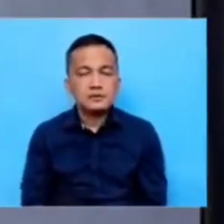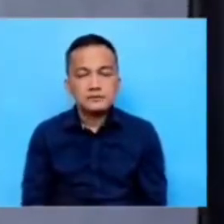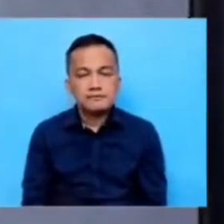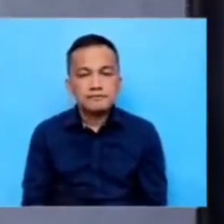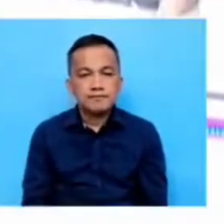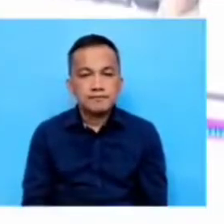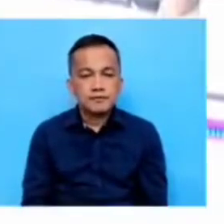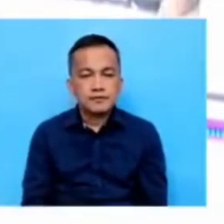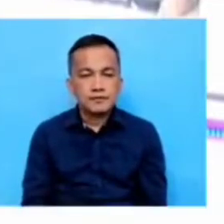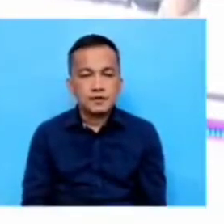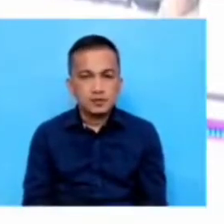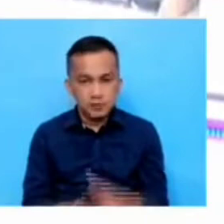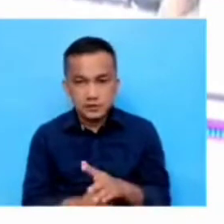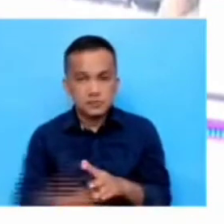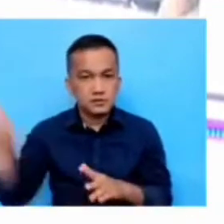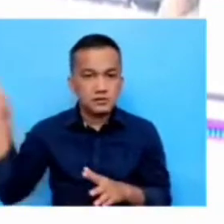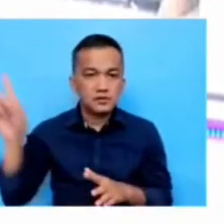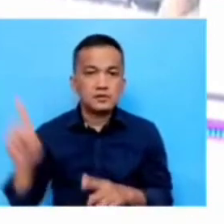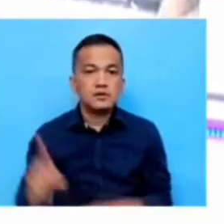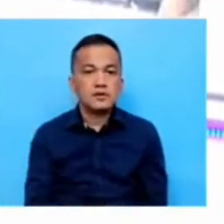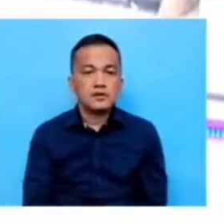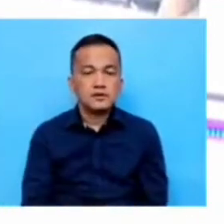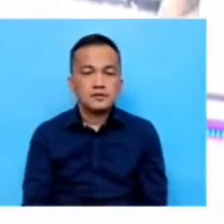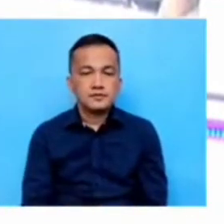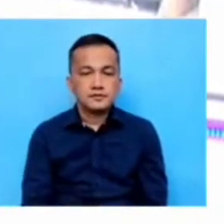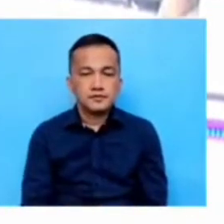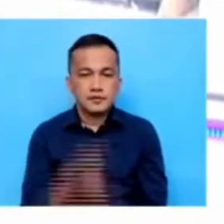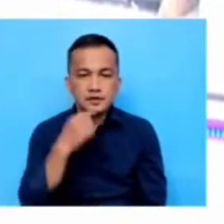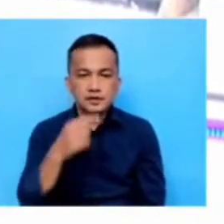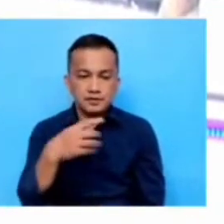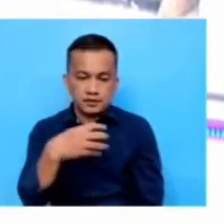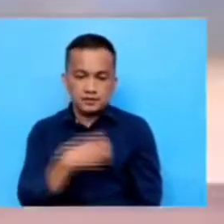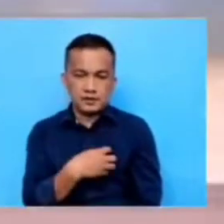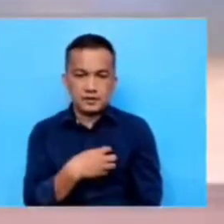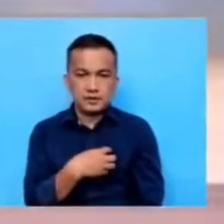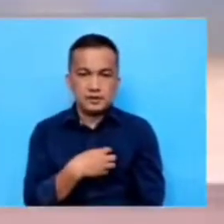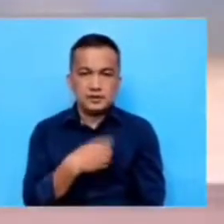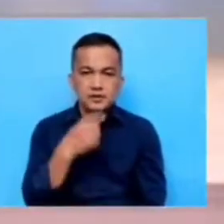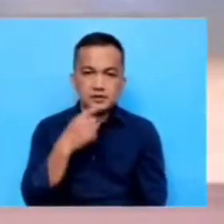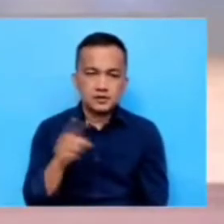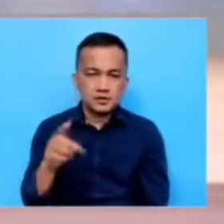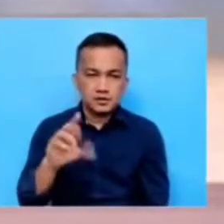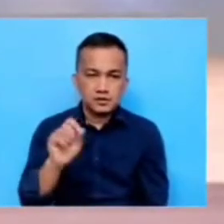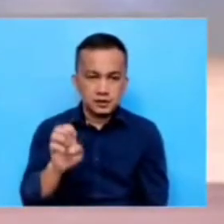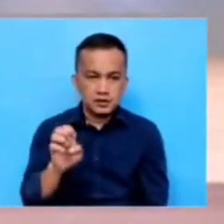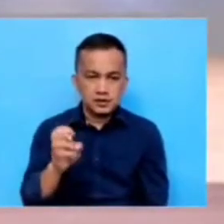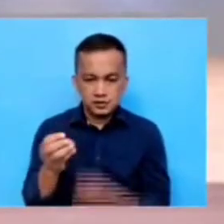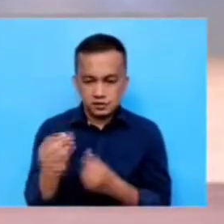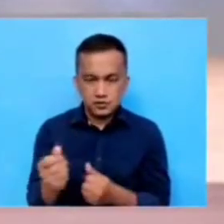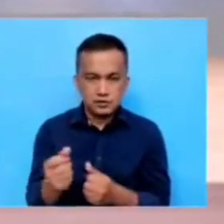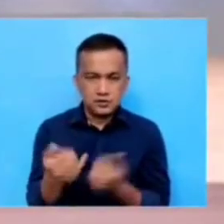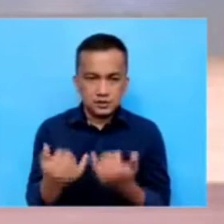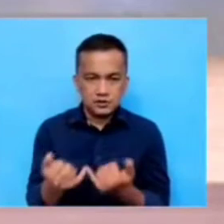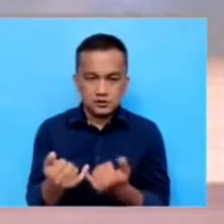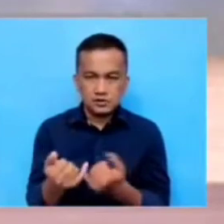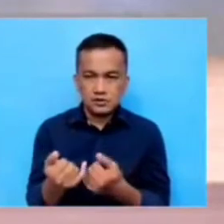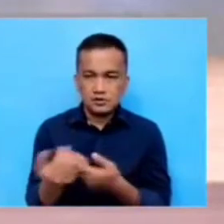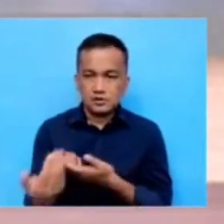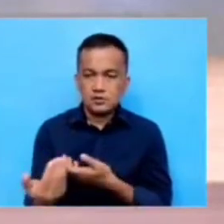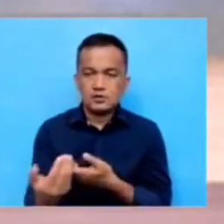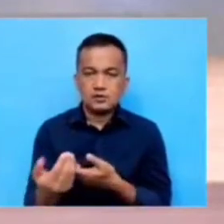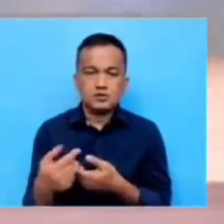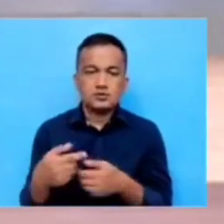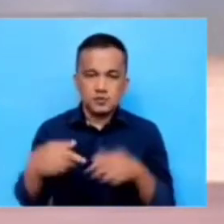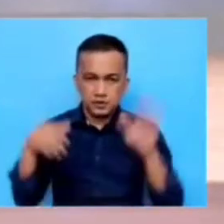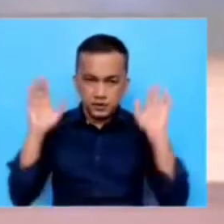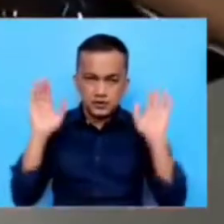takbuhan yon? Ayon sa PNP, may tuturing na itong case solve ngayong lumutang na si San Vicente. Nasa